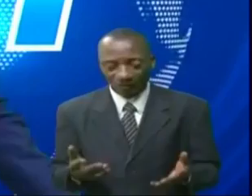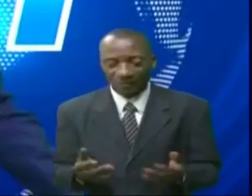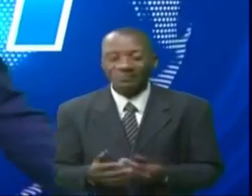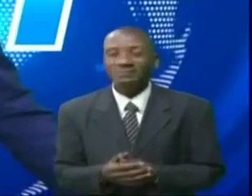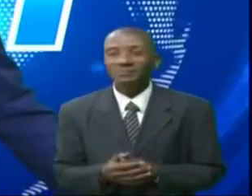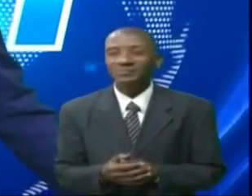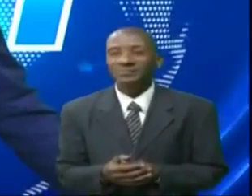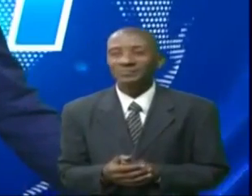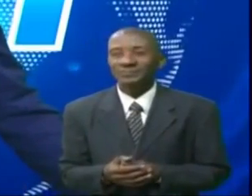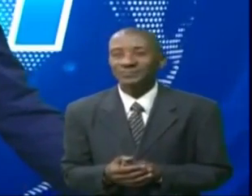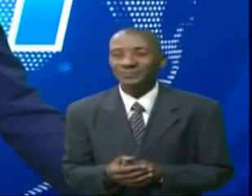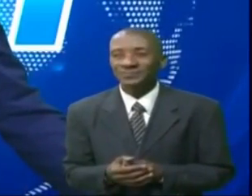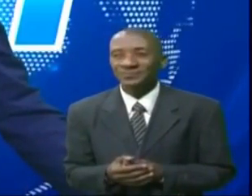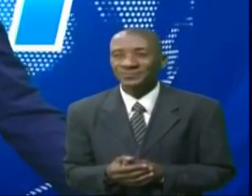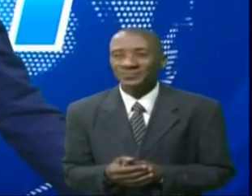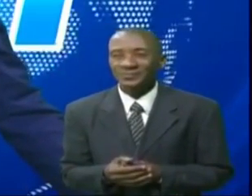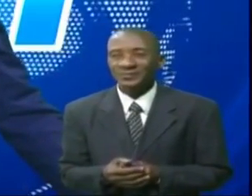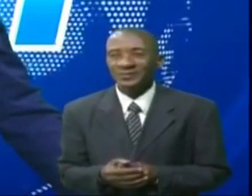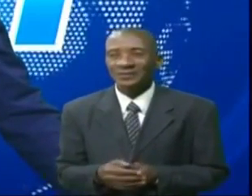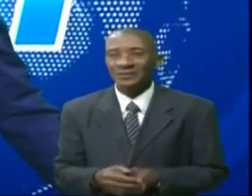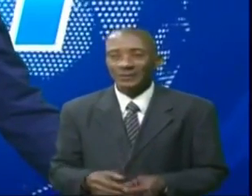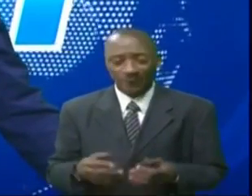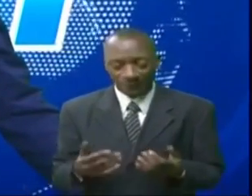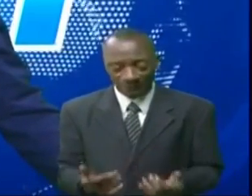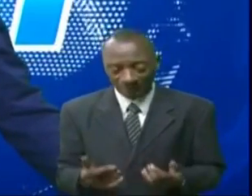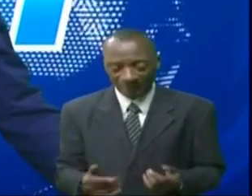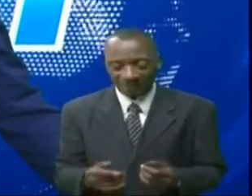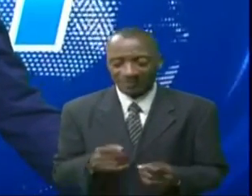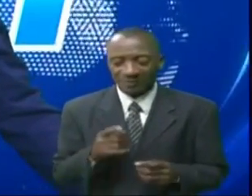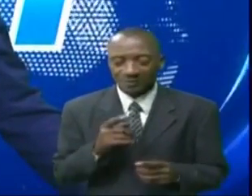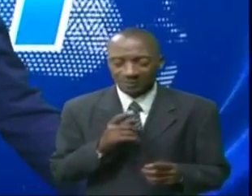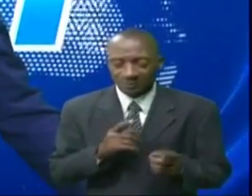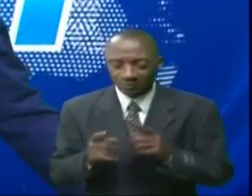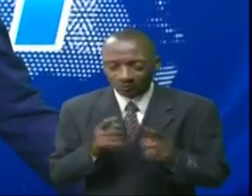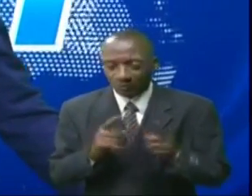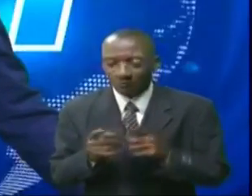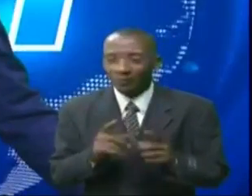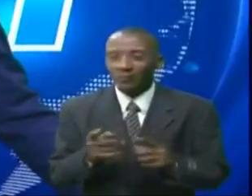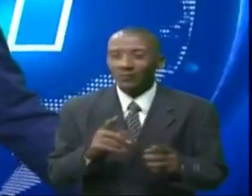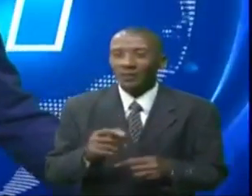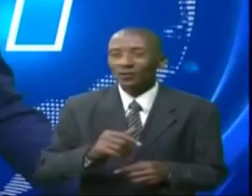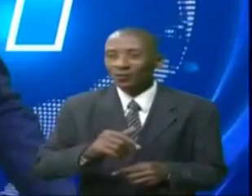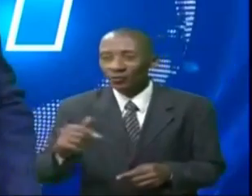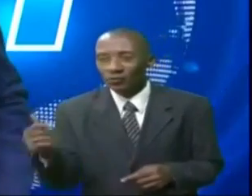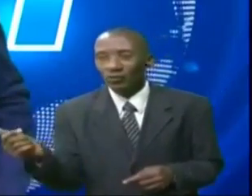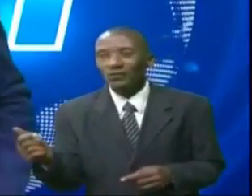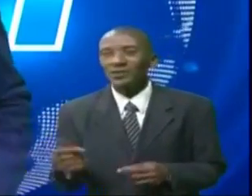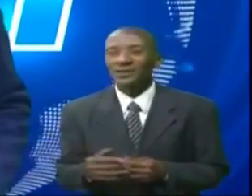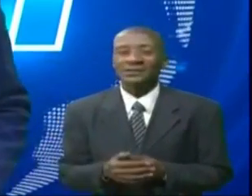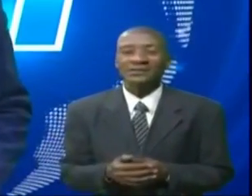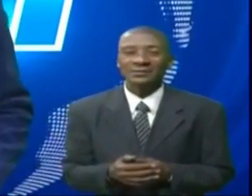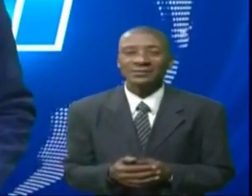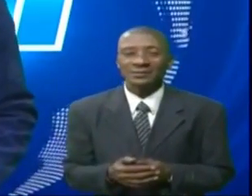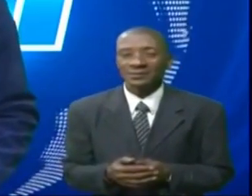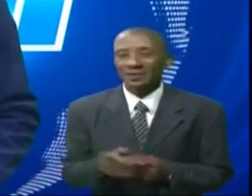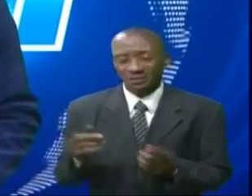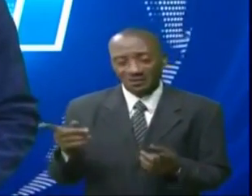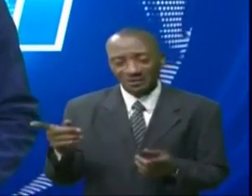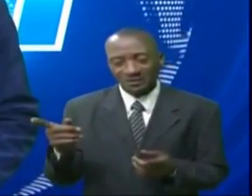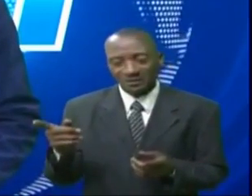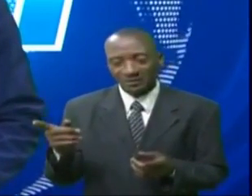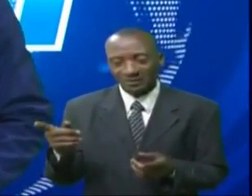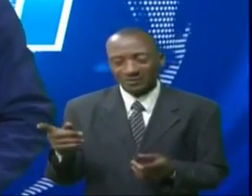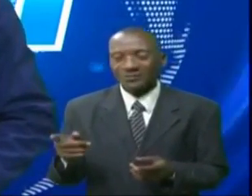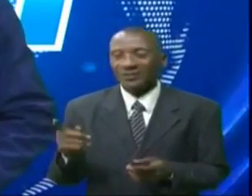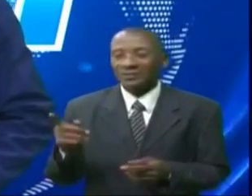Coordination nationale de services des quarantaines animales et végétales ont plutôt échangé avec le ministre de l'Agriculture, José Mpanda, et non le ministre de la